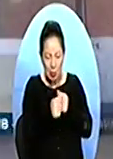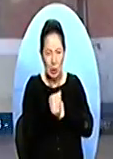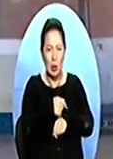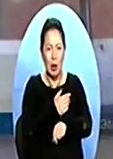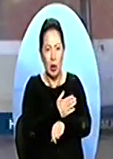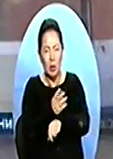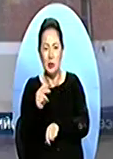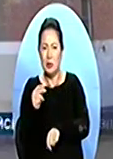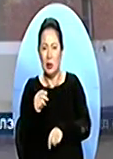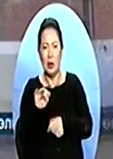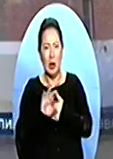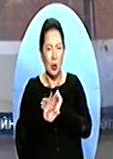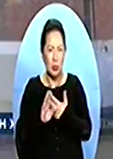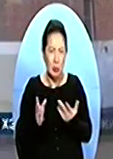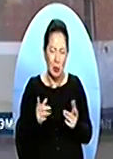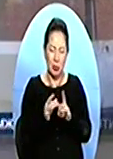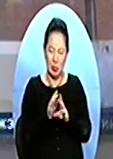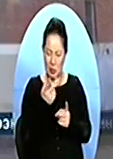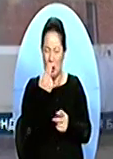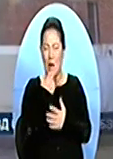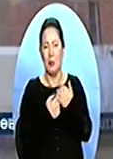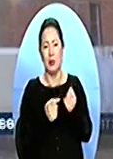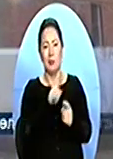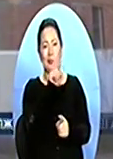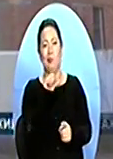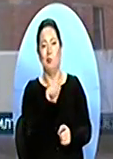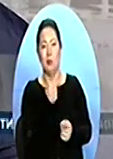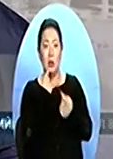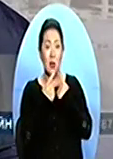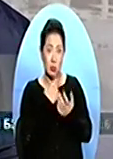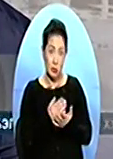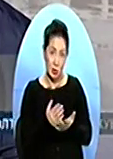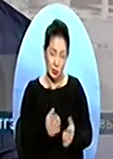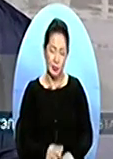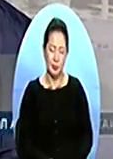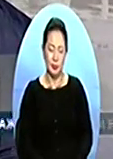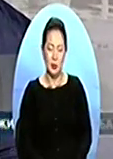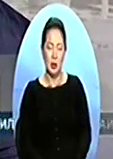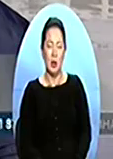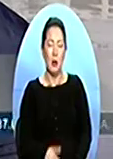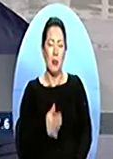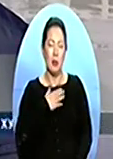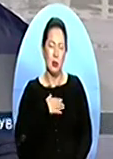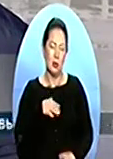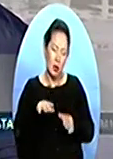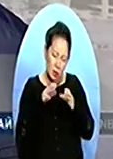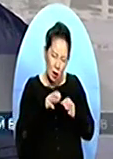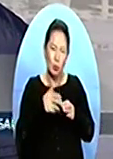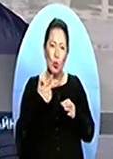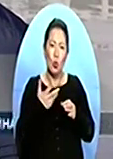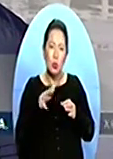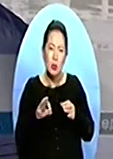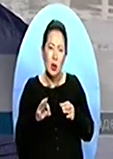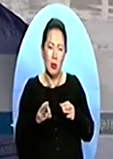чанар аюулгүй байдлын асуудал давхар яригдж байна. Талбарын хэмжээнд 350 гаруй барилга гэдэг бол нэг